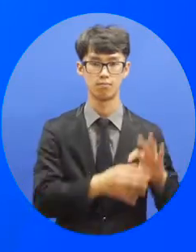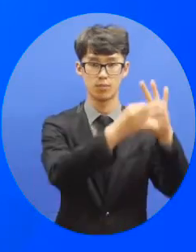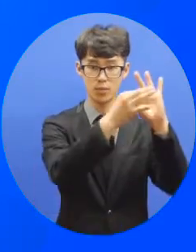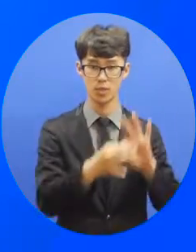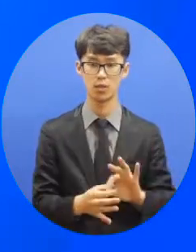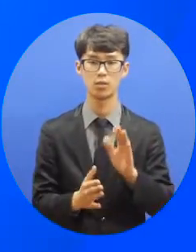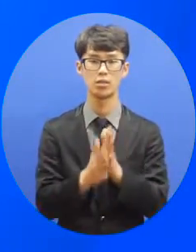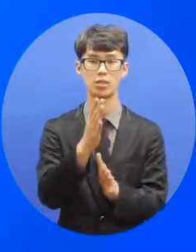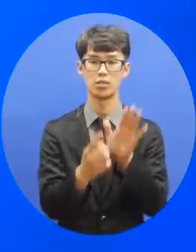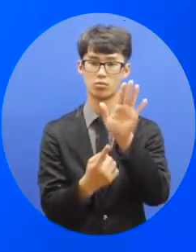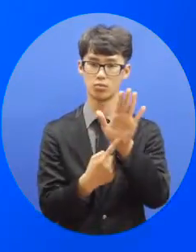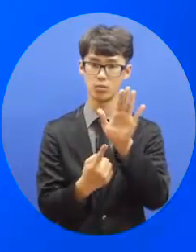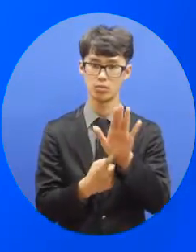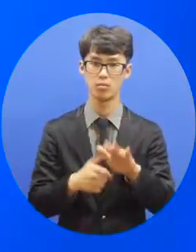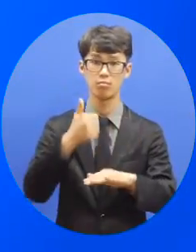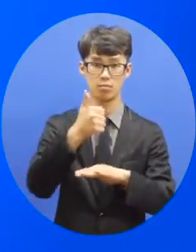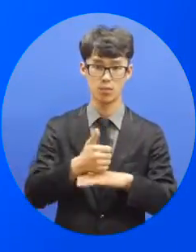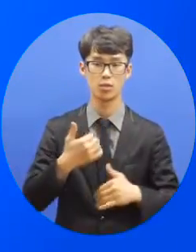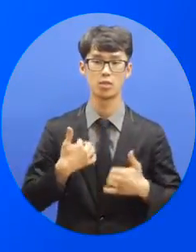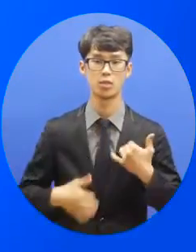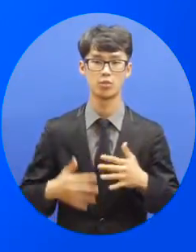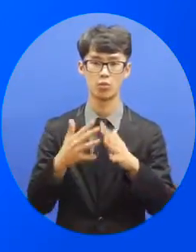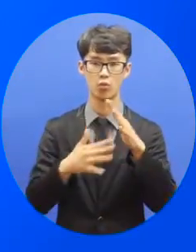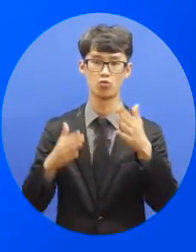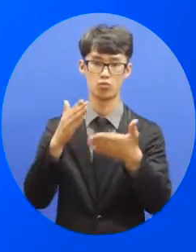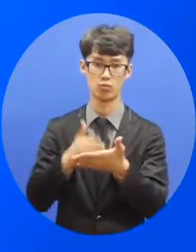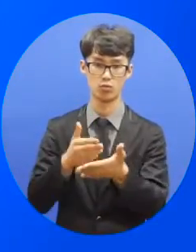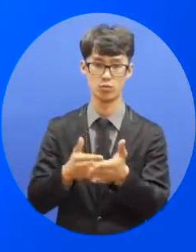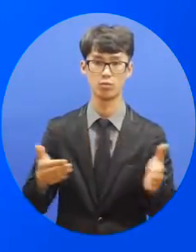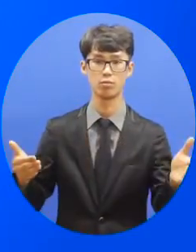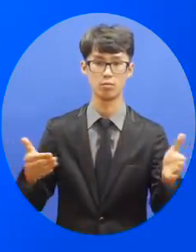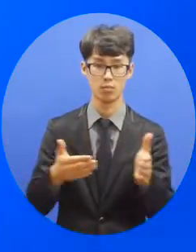이어서 전해드리는 시정알림 게시판을 끝으로 흥미진진 공주